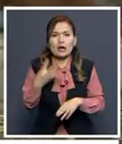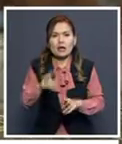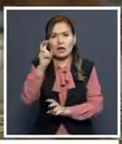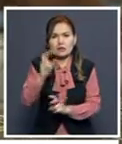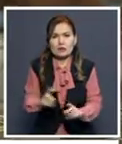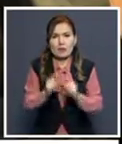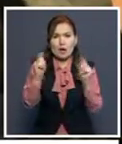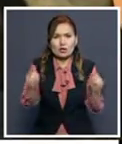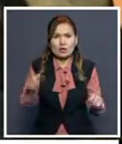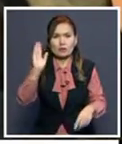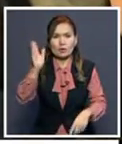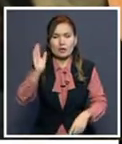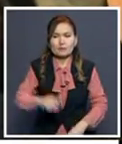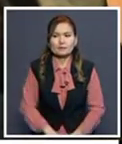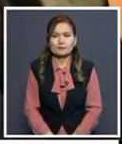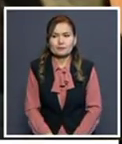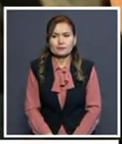кәсіпорын іске қосылады.